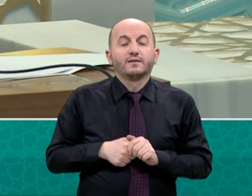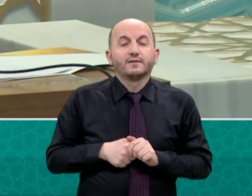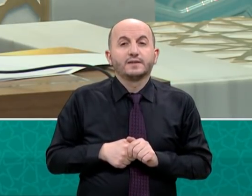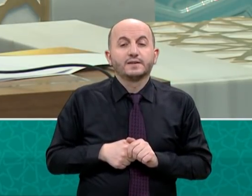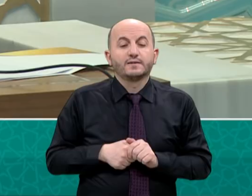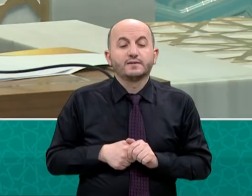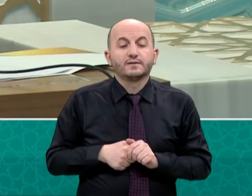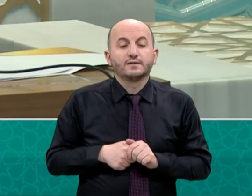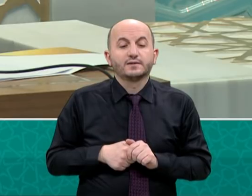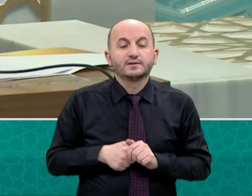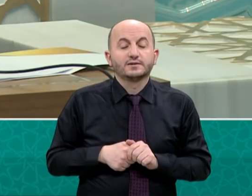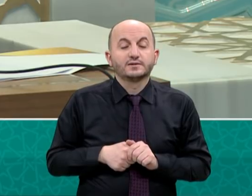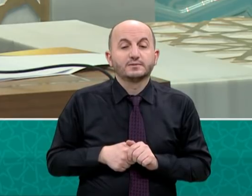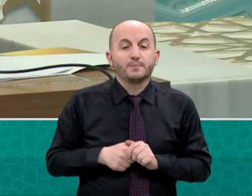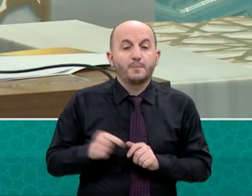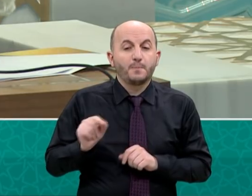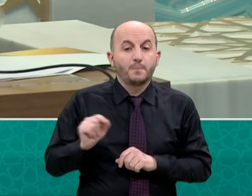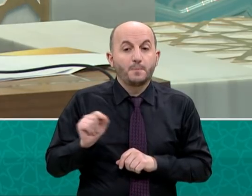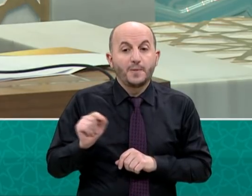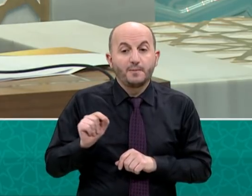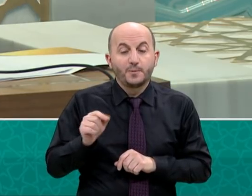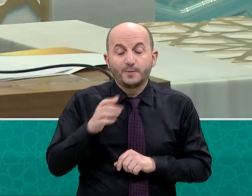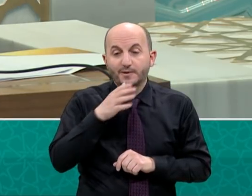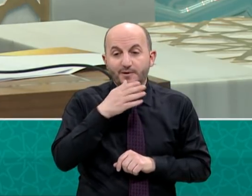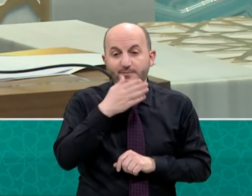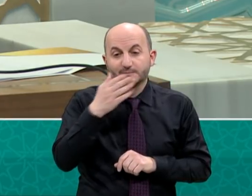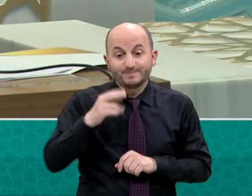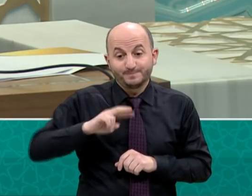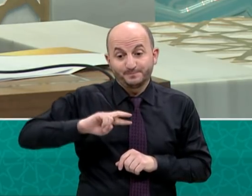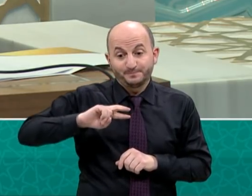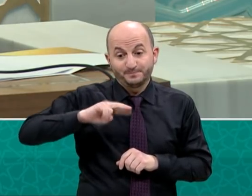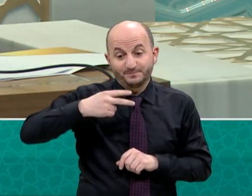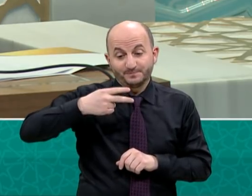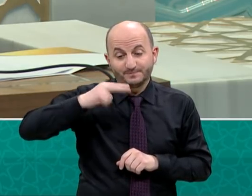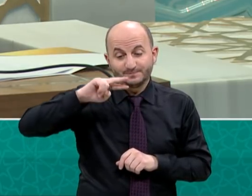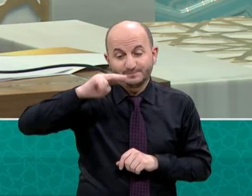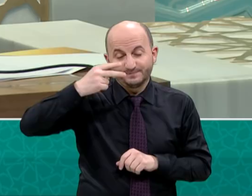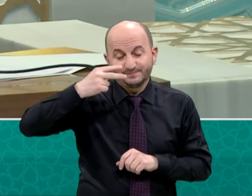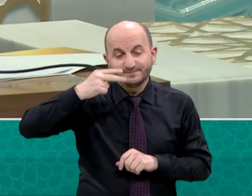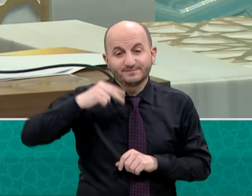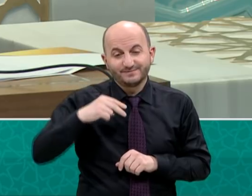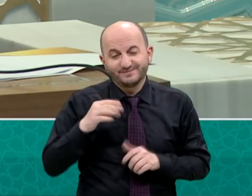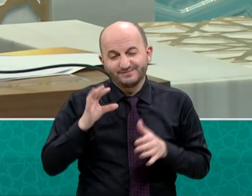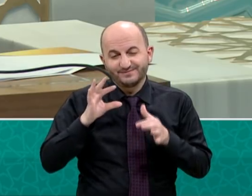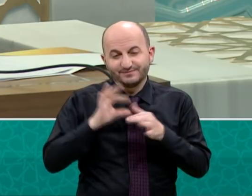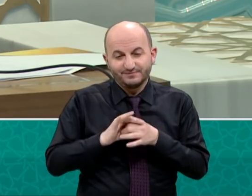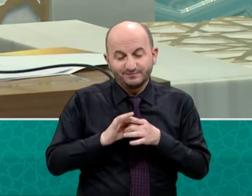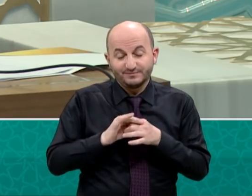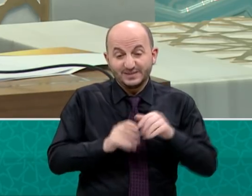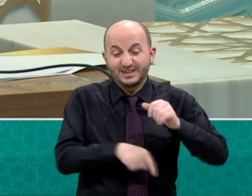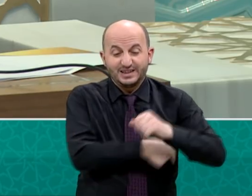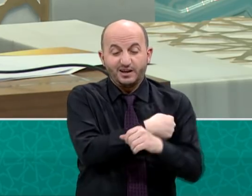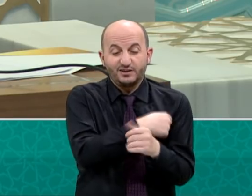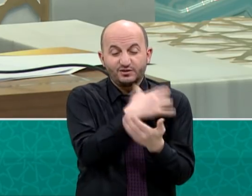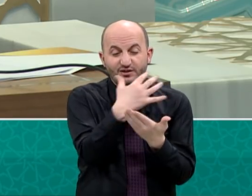Hani bu memur olanlarımız bilir ya, kademe almak demek. Aslında bak buradan, burasıyla çok yakın bir şey. Derece